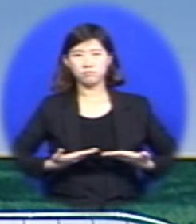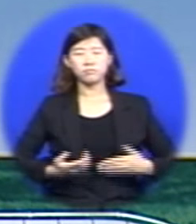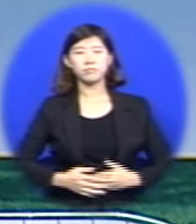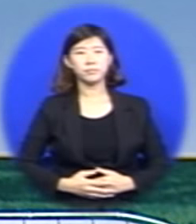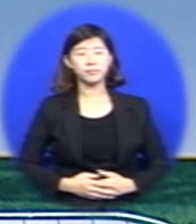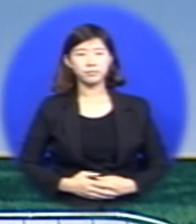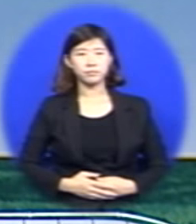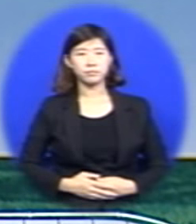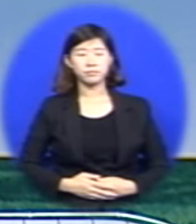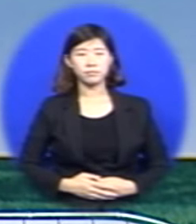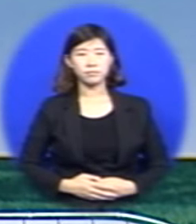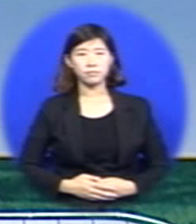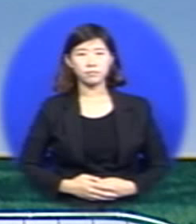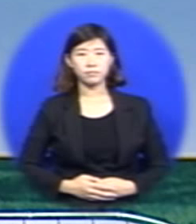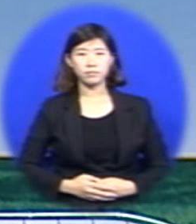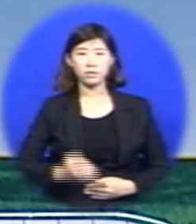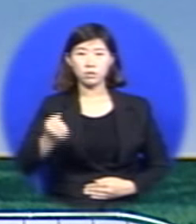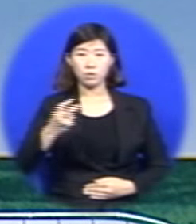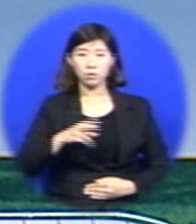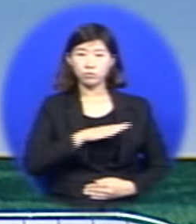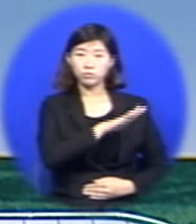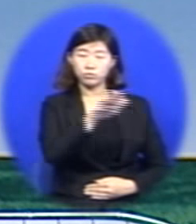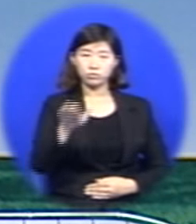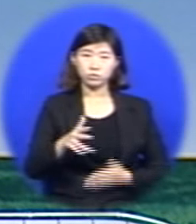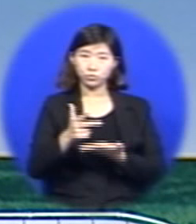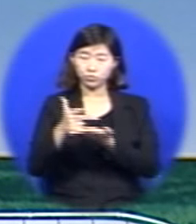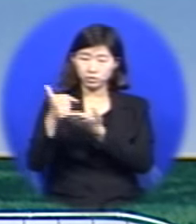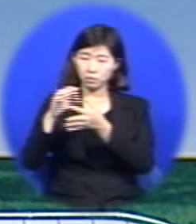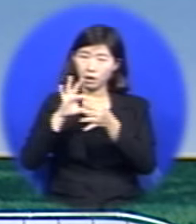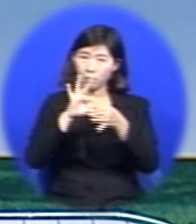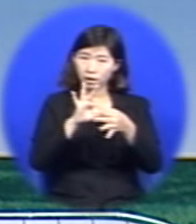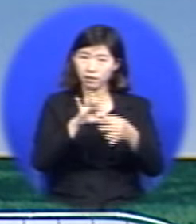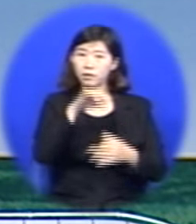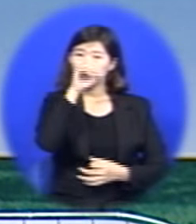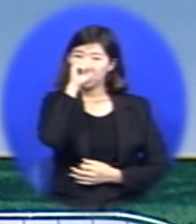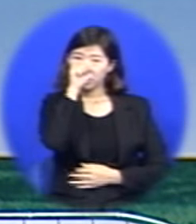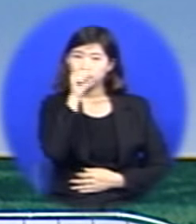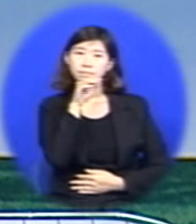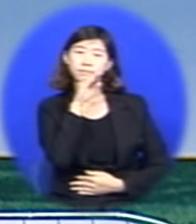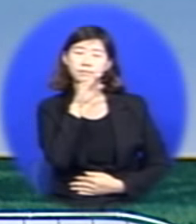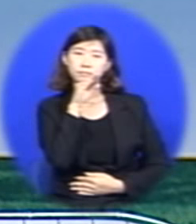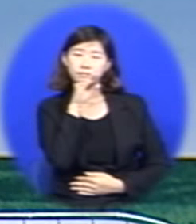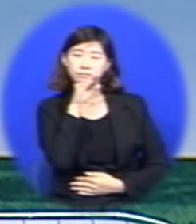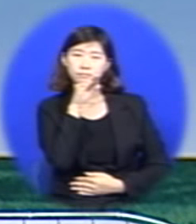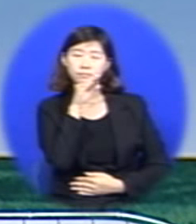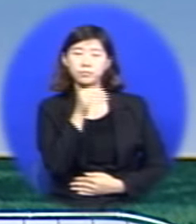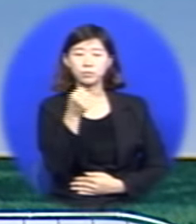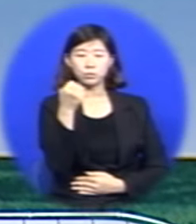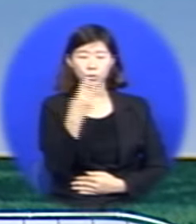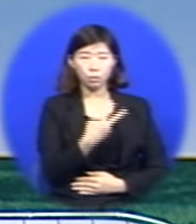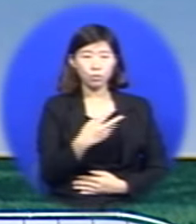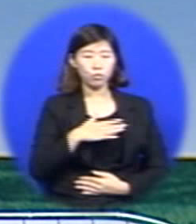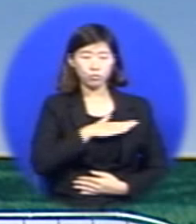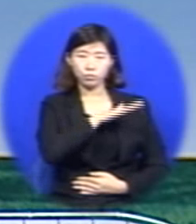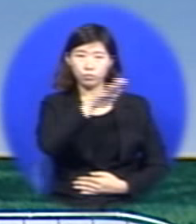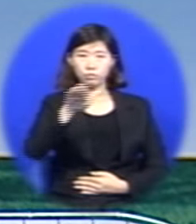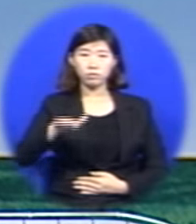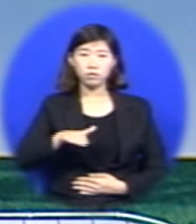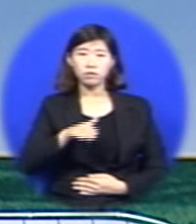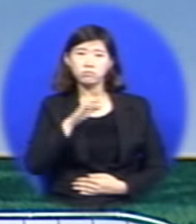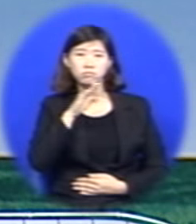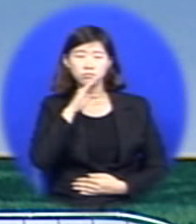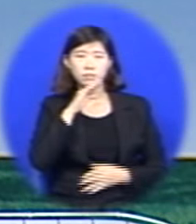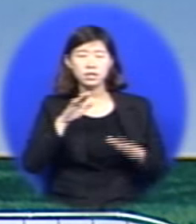그리고 또한 우리가 주님과의 관계도 이렇게 좋아야 하지만 우리에게는 정말